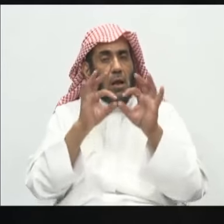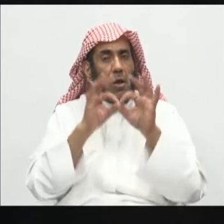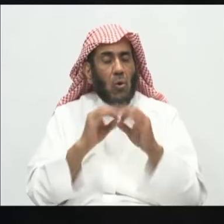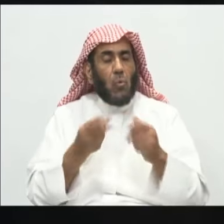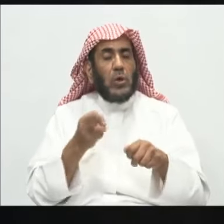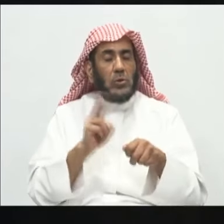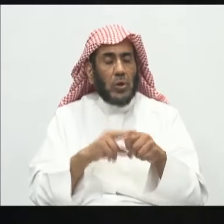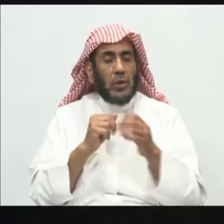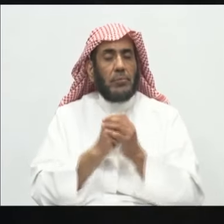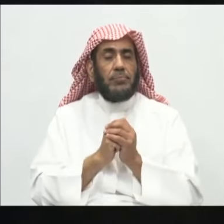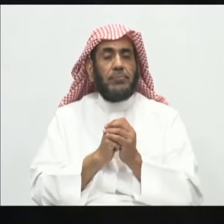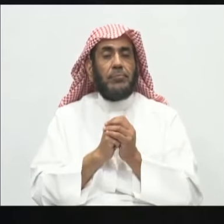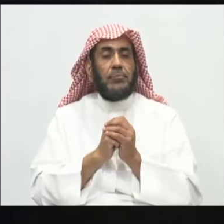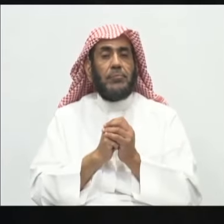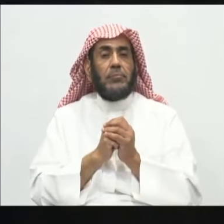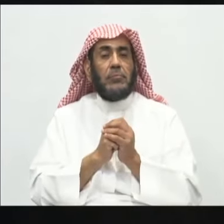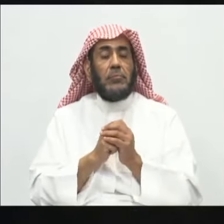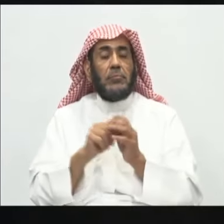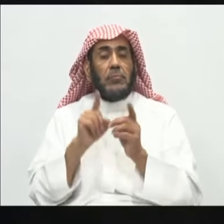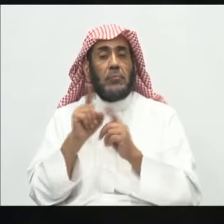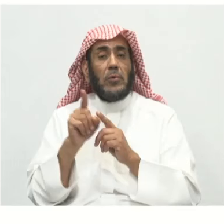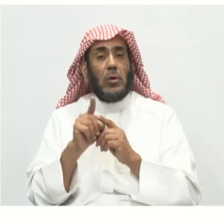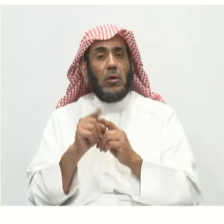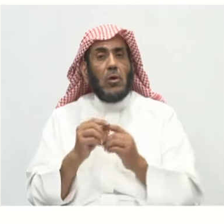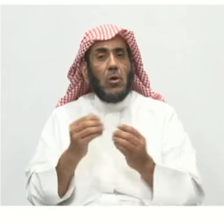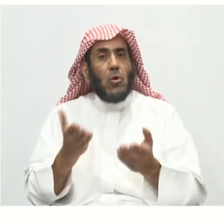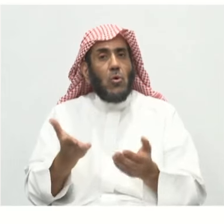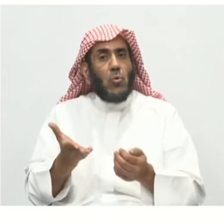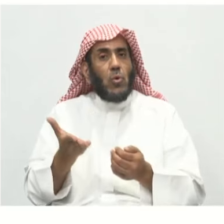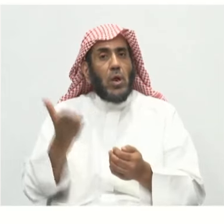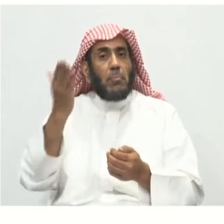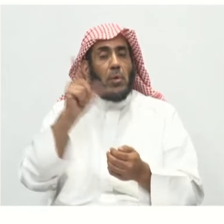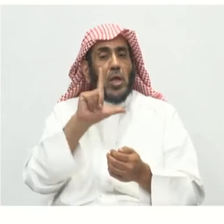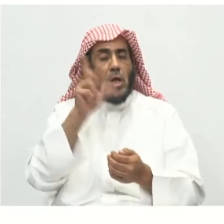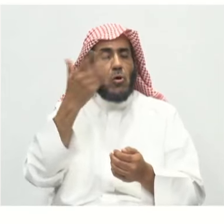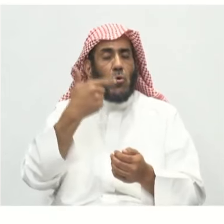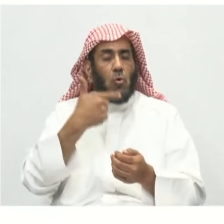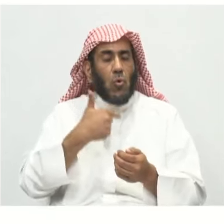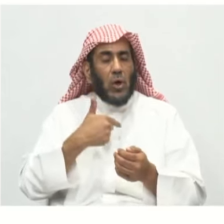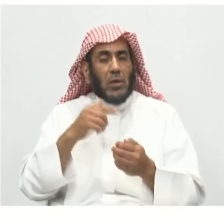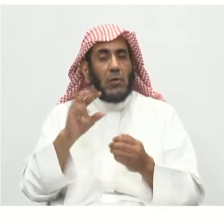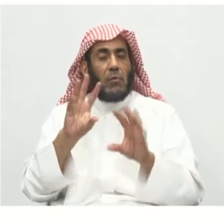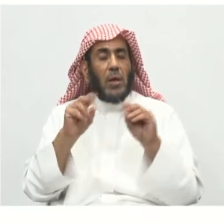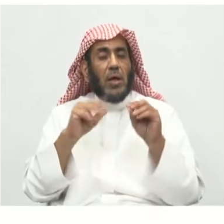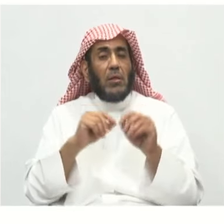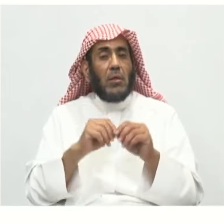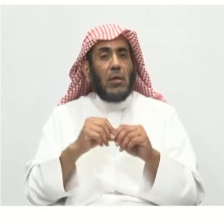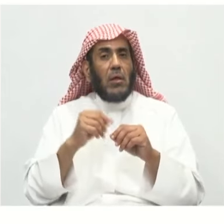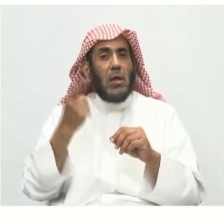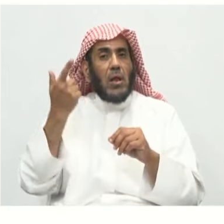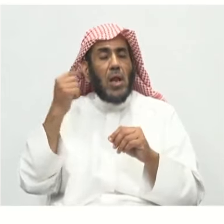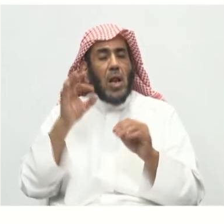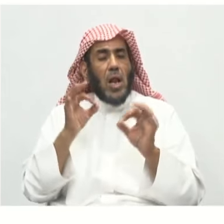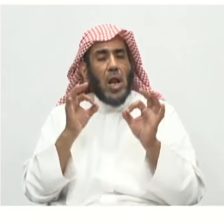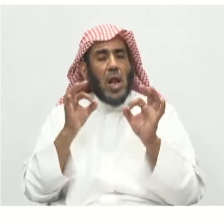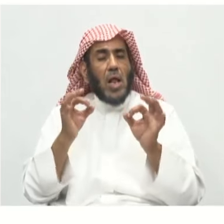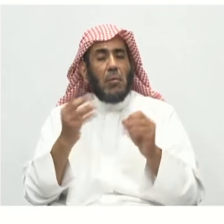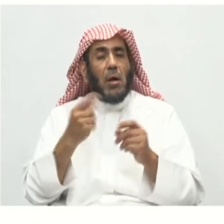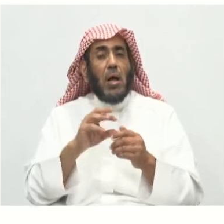تعيد قراءتها هنا في انمي لغتي هذه بعض معاني المفردات الحكمه في الكلمه لاحظ هنا